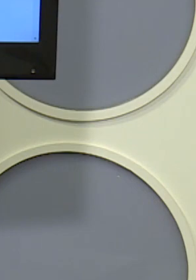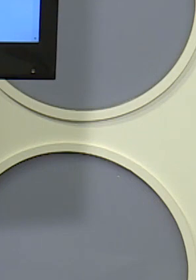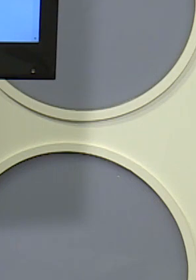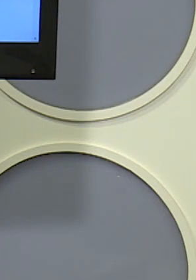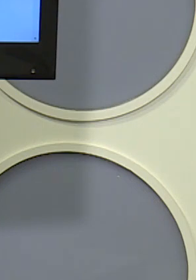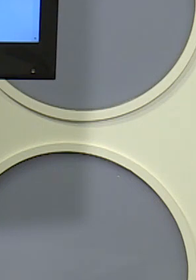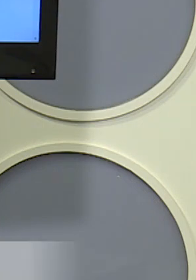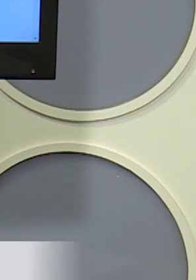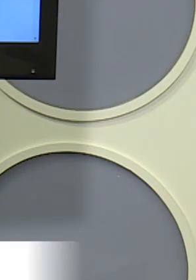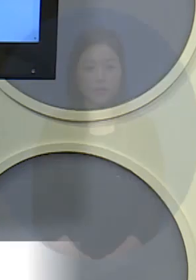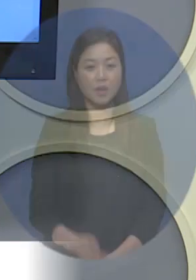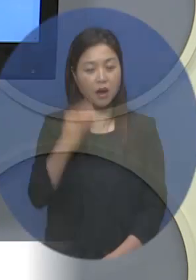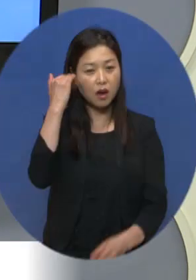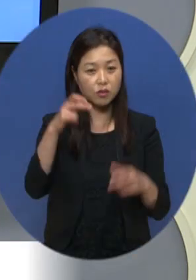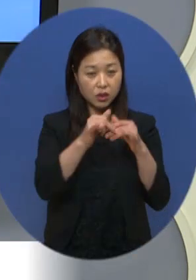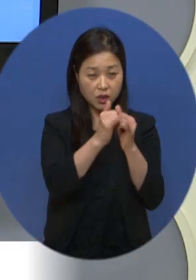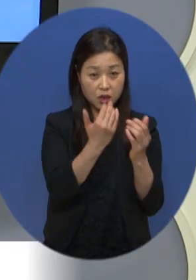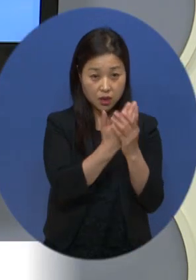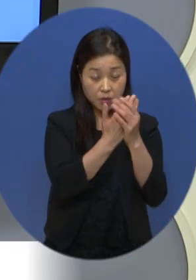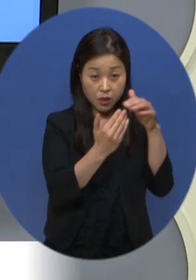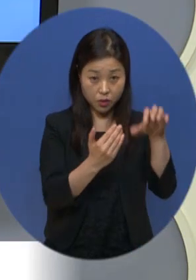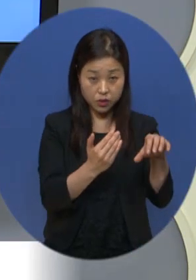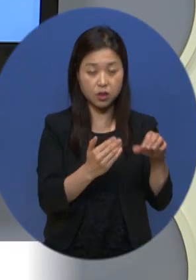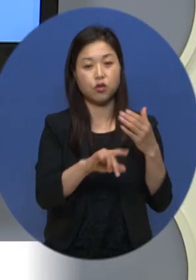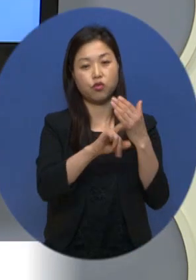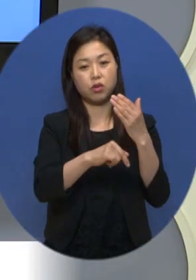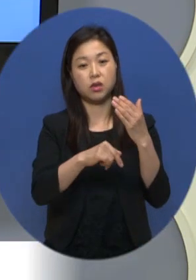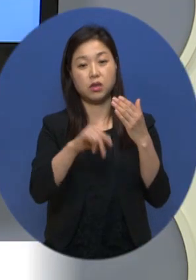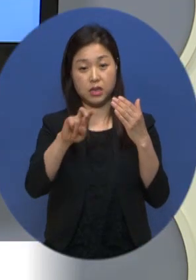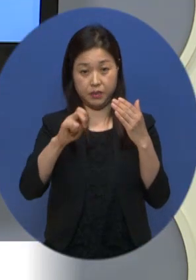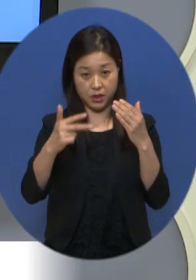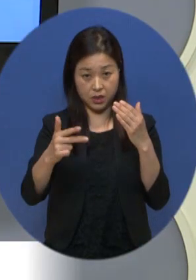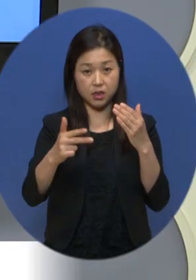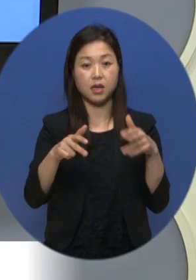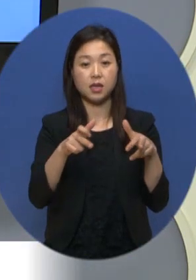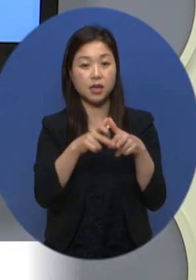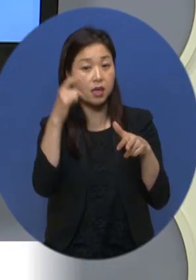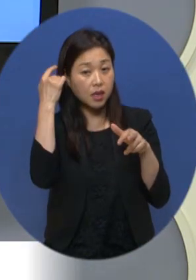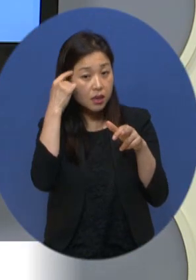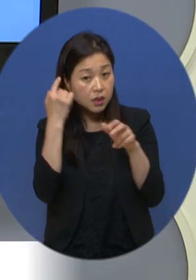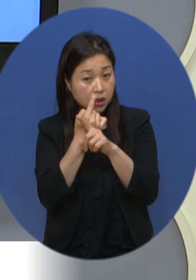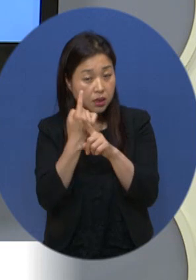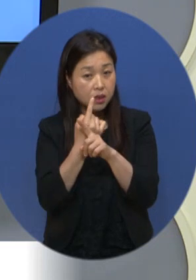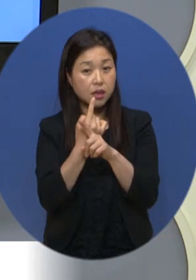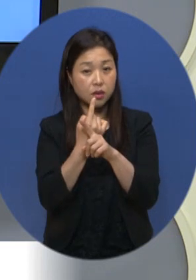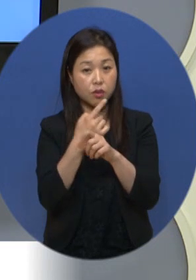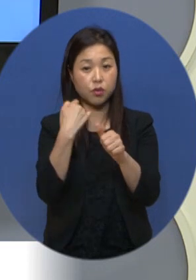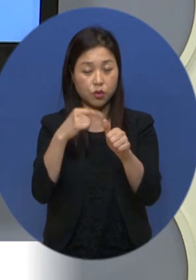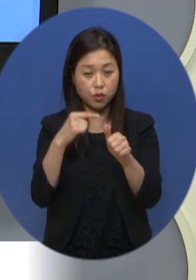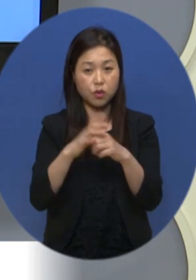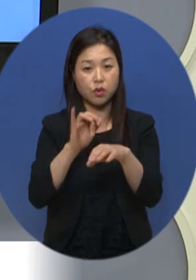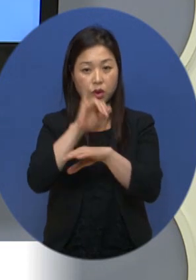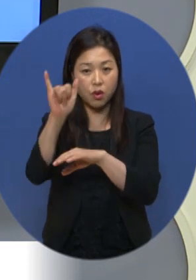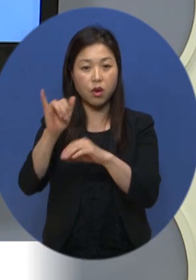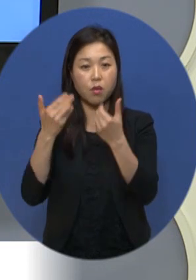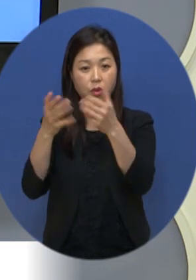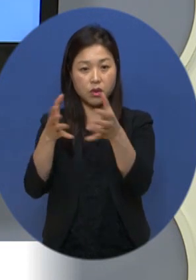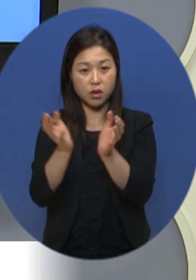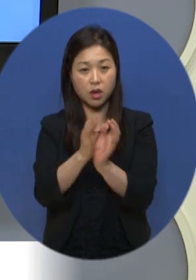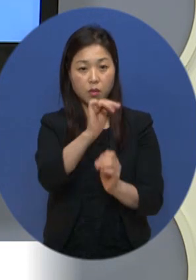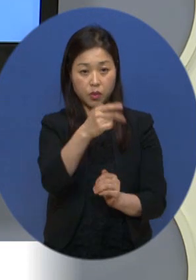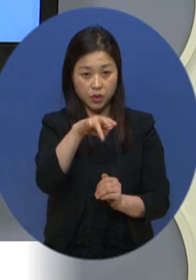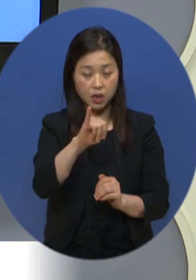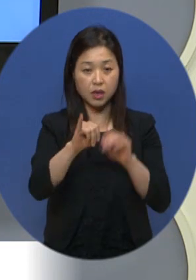소식입니다 한국장애인개발원 이 지난달 27회 장애인식개선 교육 해외봉사단 보다 1기